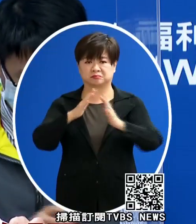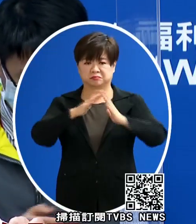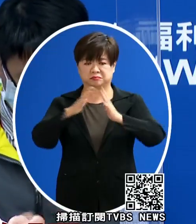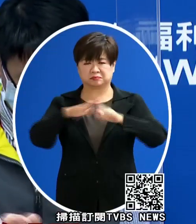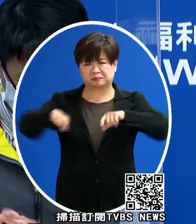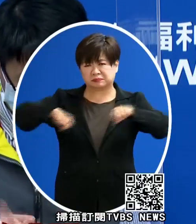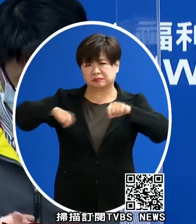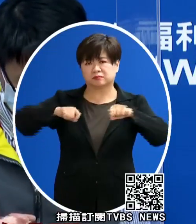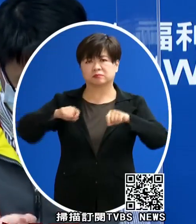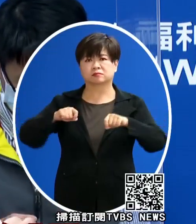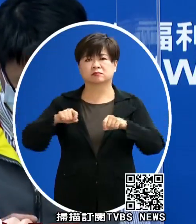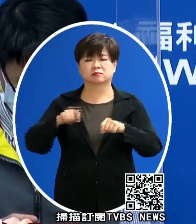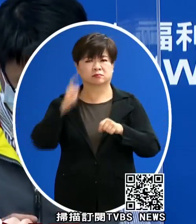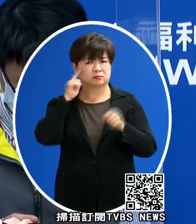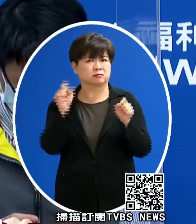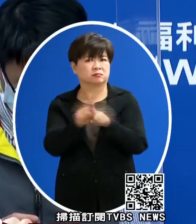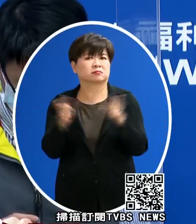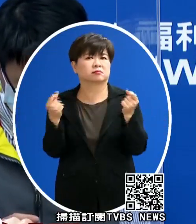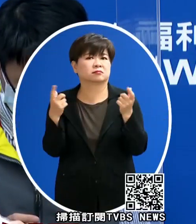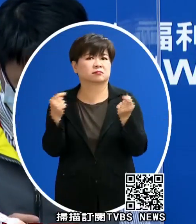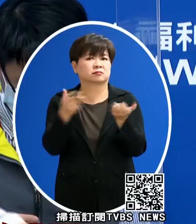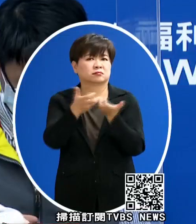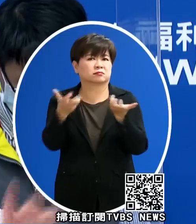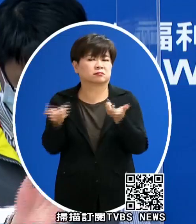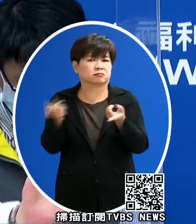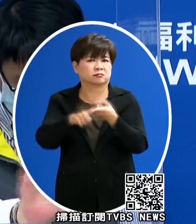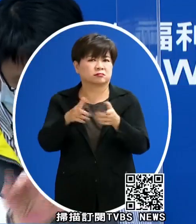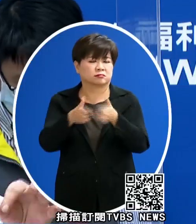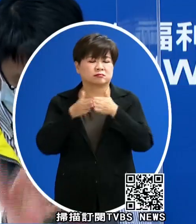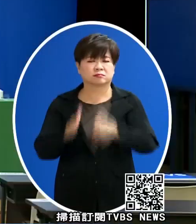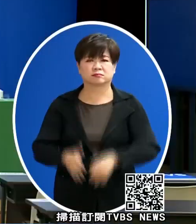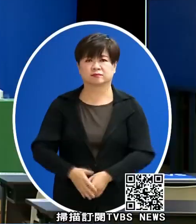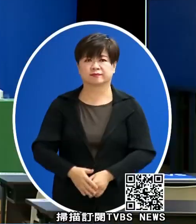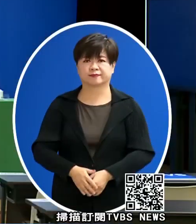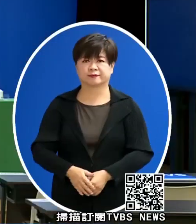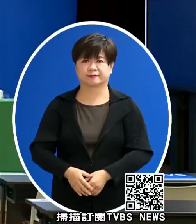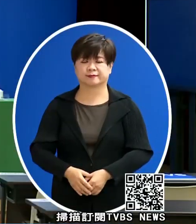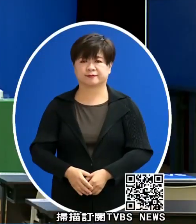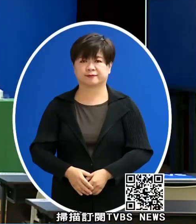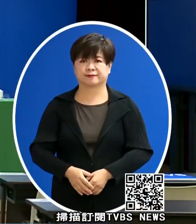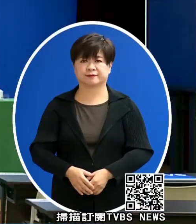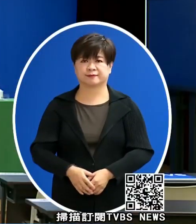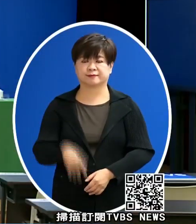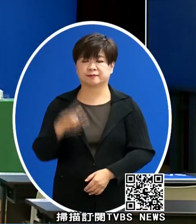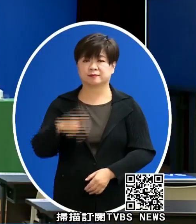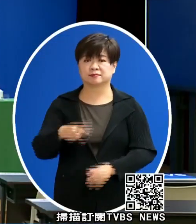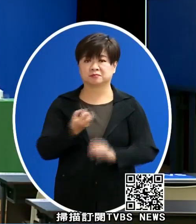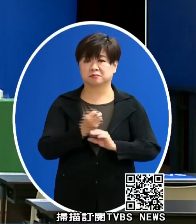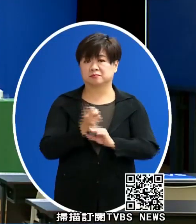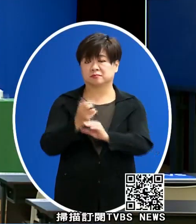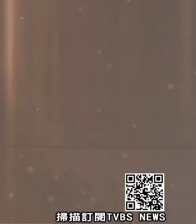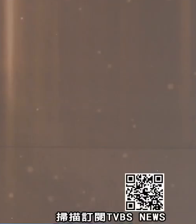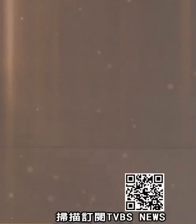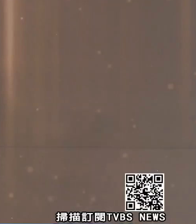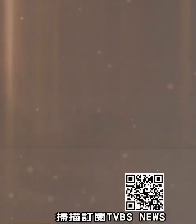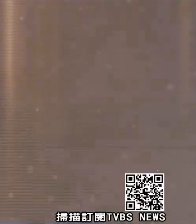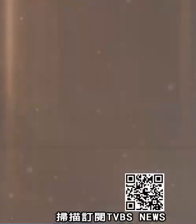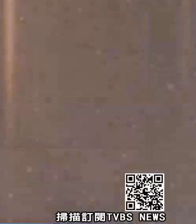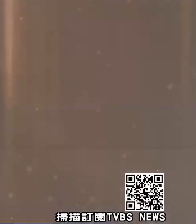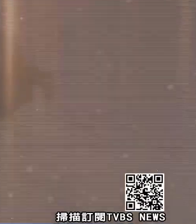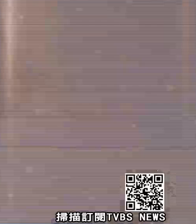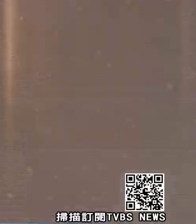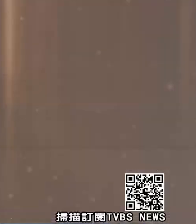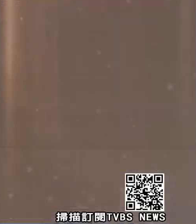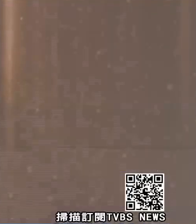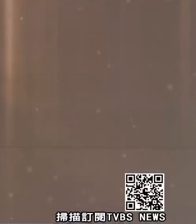个最佳最有效的一个分配。 当中央政府自己采购被摆了一道，民间企业循正常管